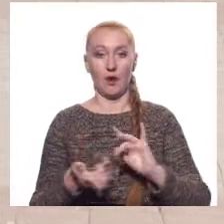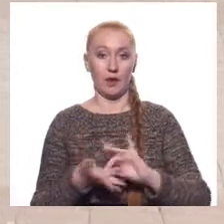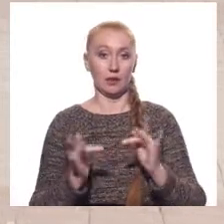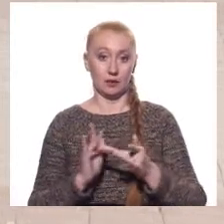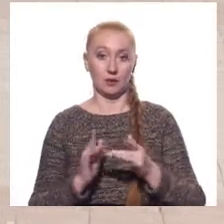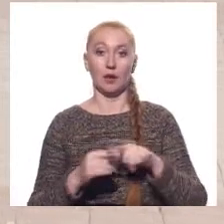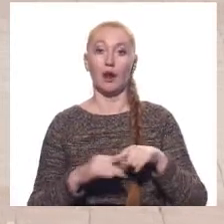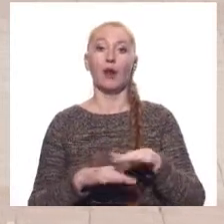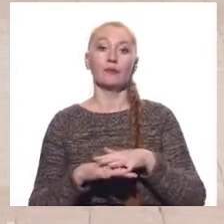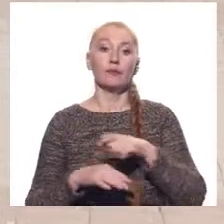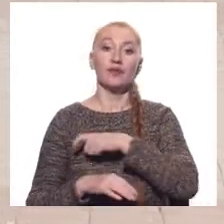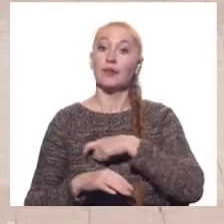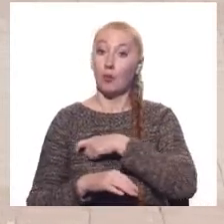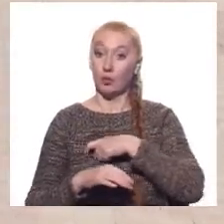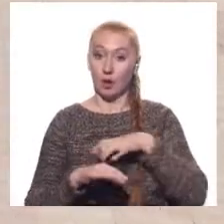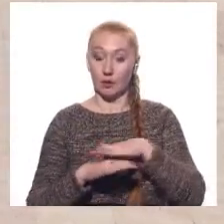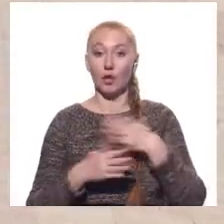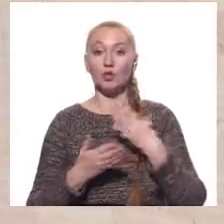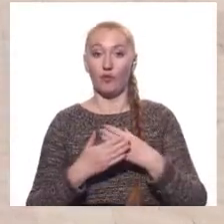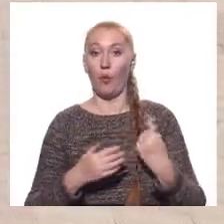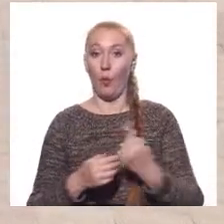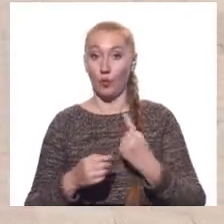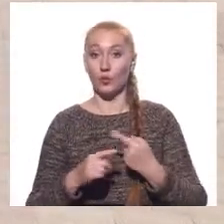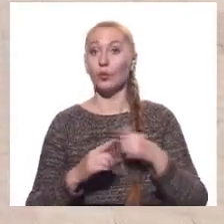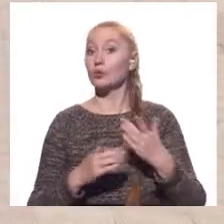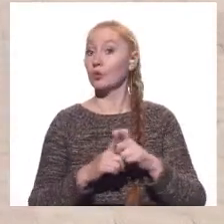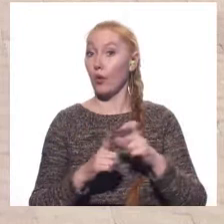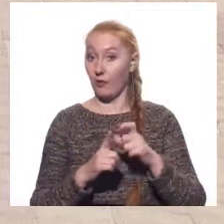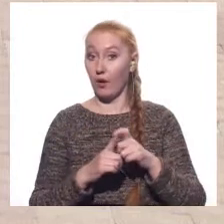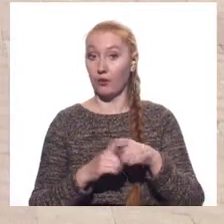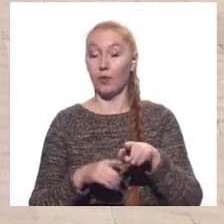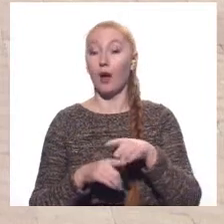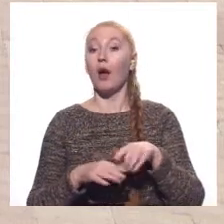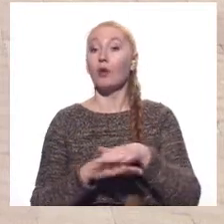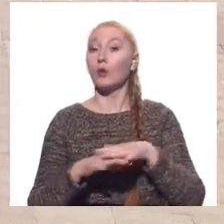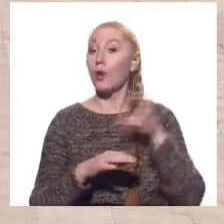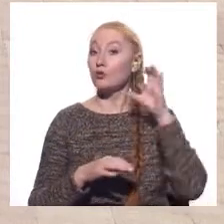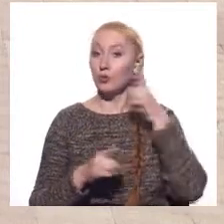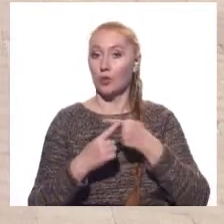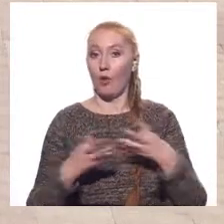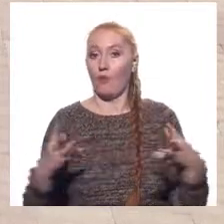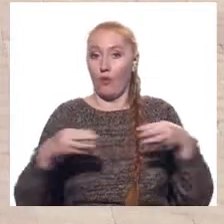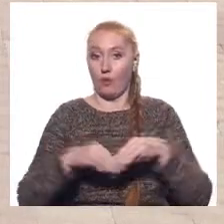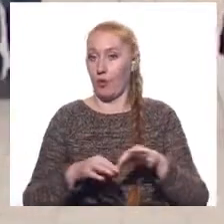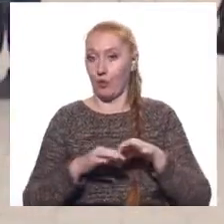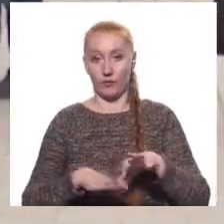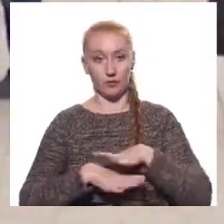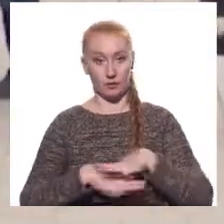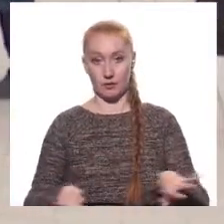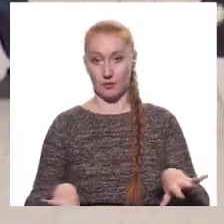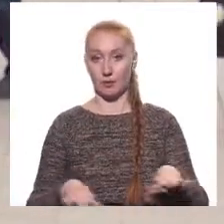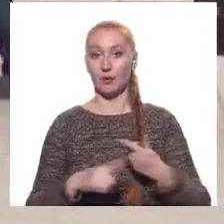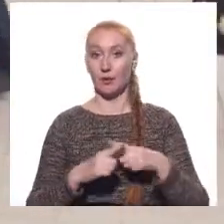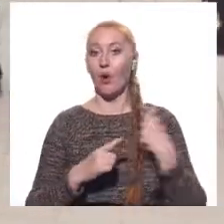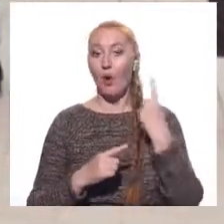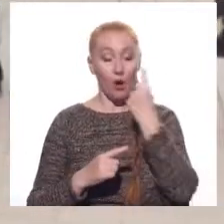мережі народного депутата по своєму округу. За словами жінки, громадські слухання з приводу такого об'єднання не проводились, але